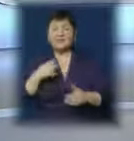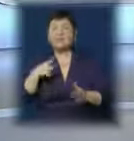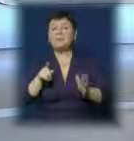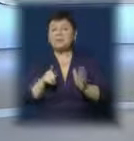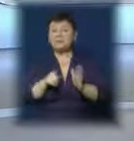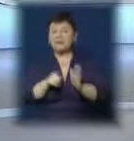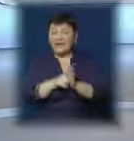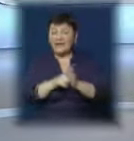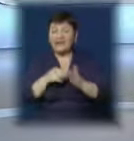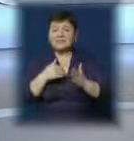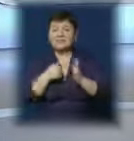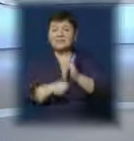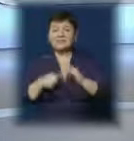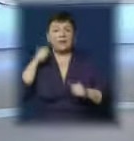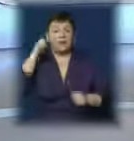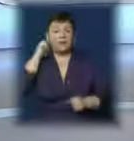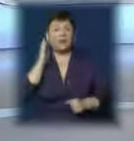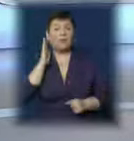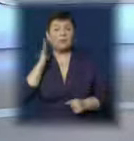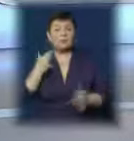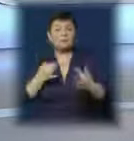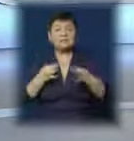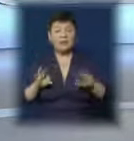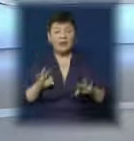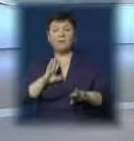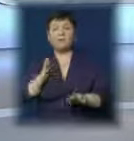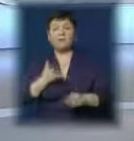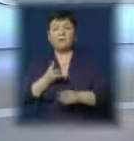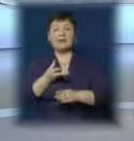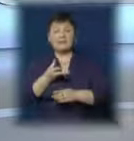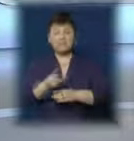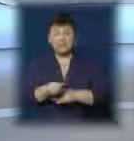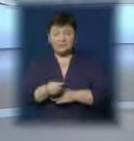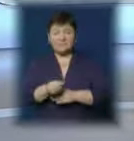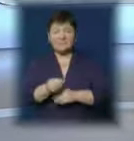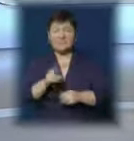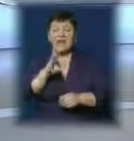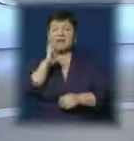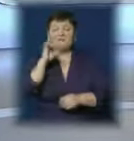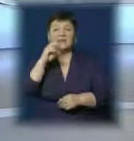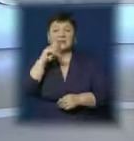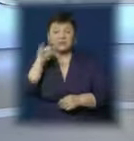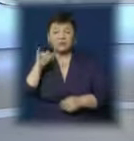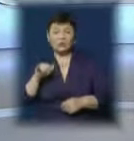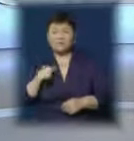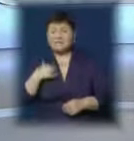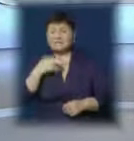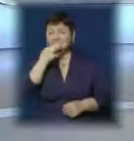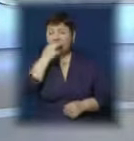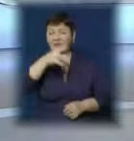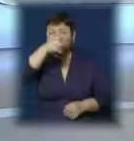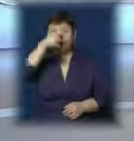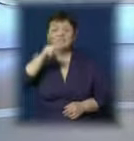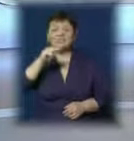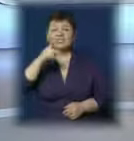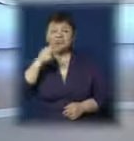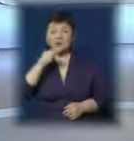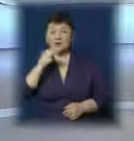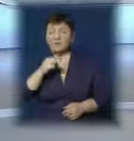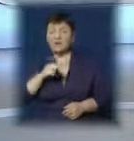пенсіонери старше 60 років, будуть звільнені від платежів за оформлення віз. Про це заявив прес-секретар чеського МЗС